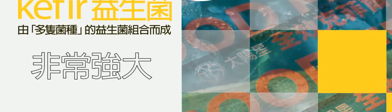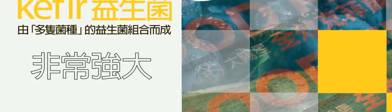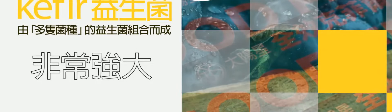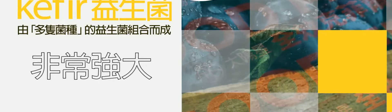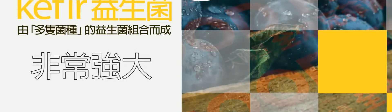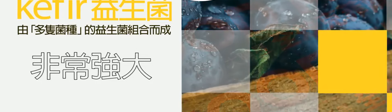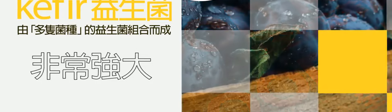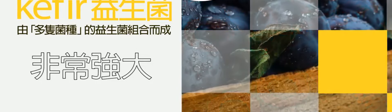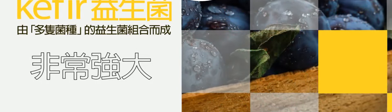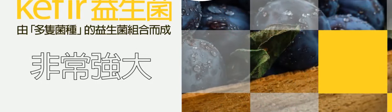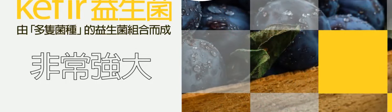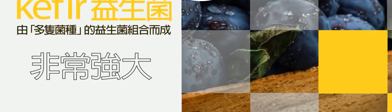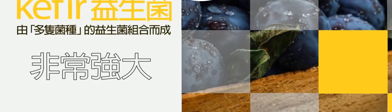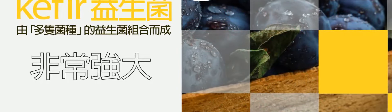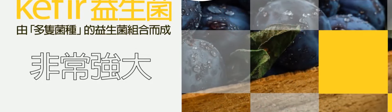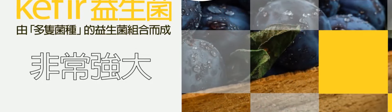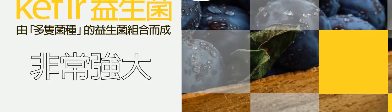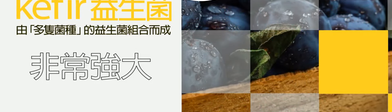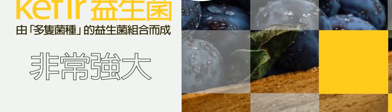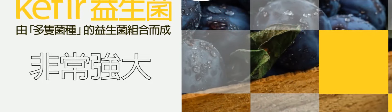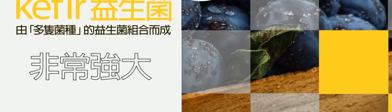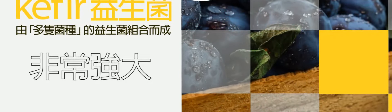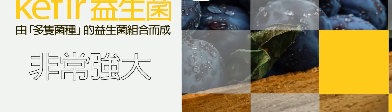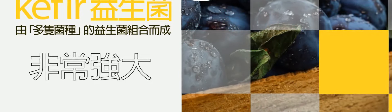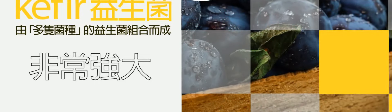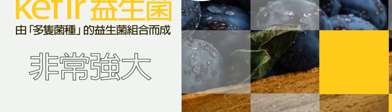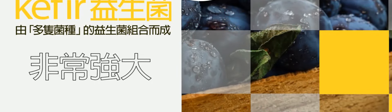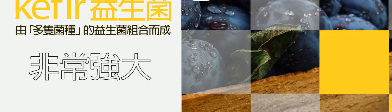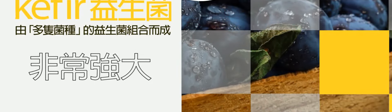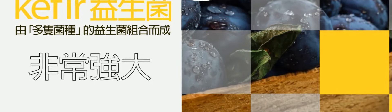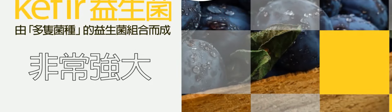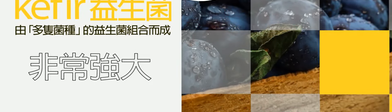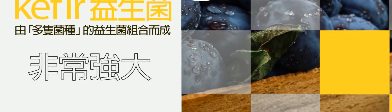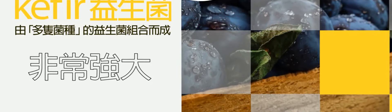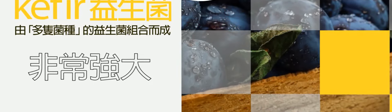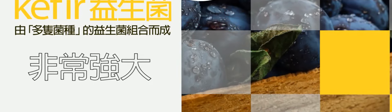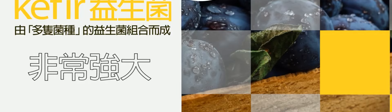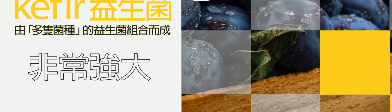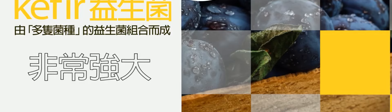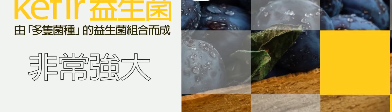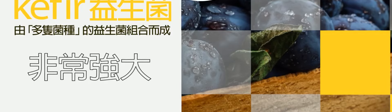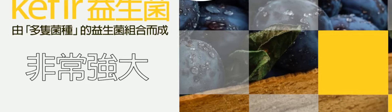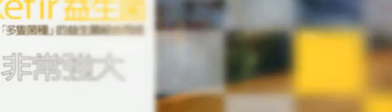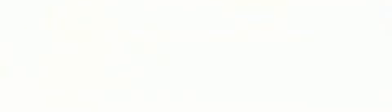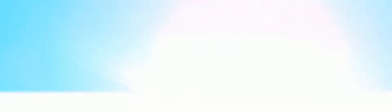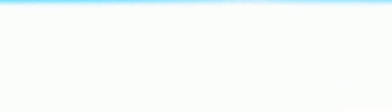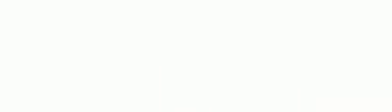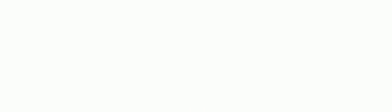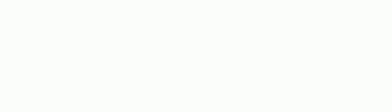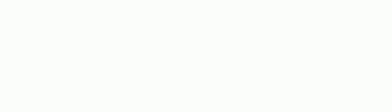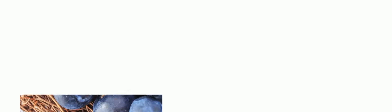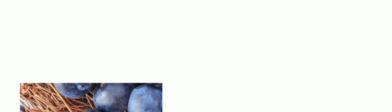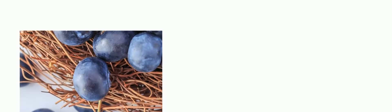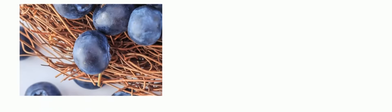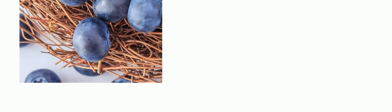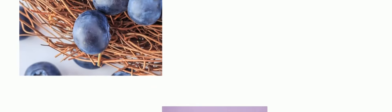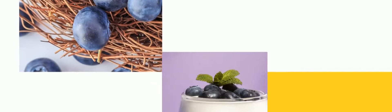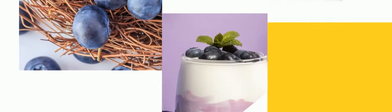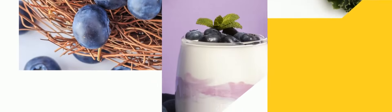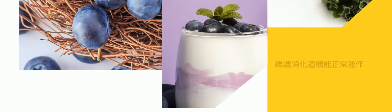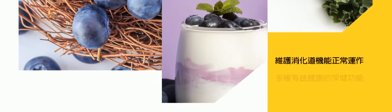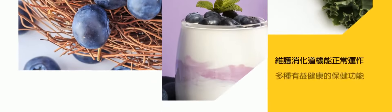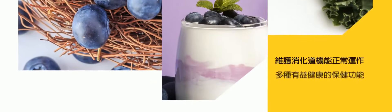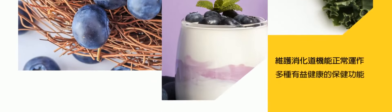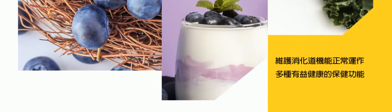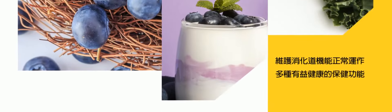消化道机能正常运作，还拥有多种有益健康的保健功能，相当强大。你知道吗？有台大教授专